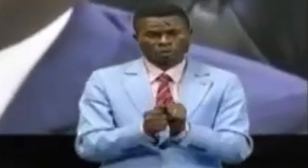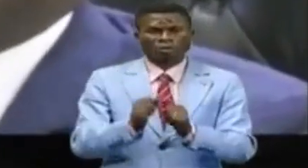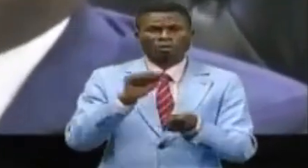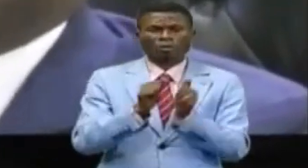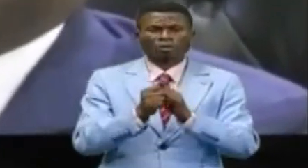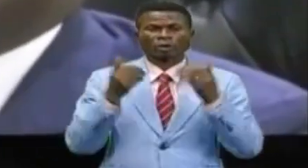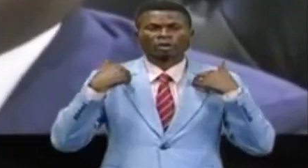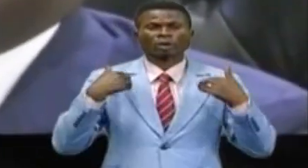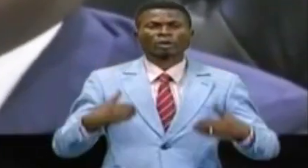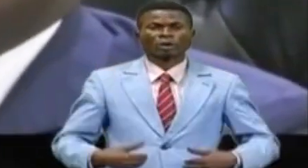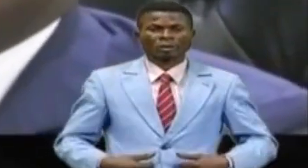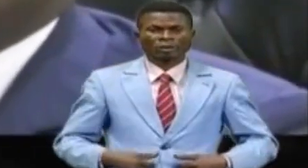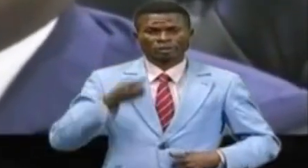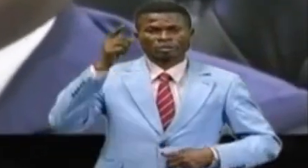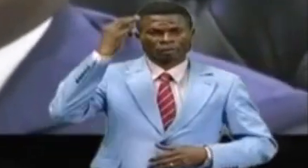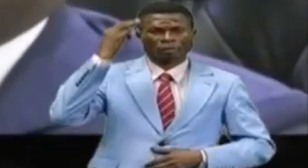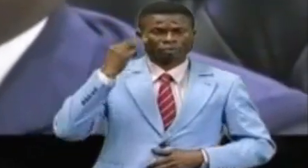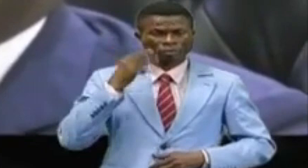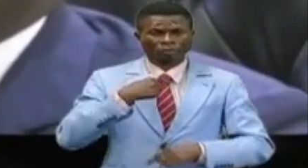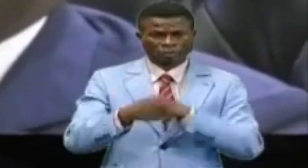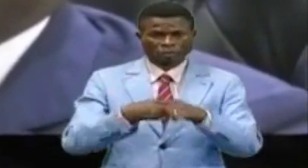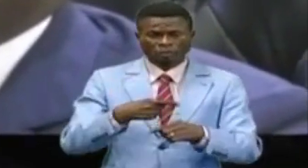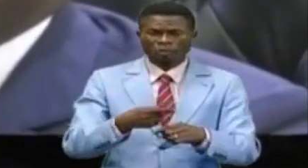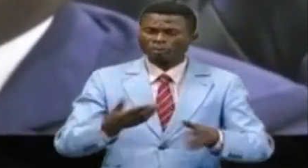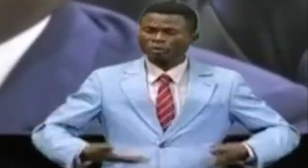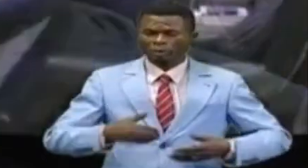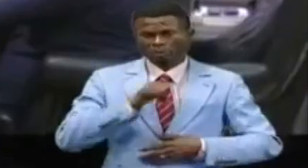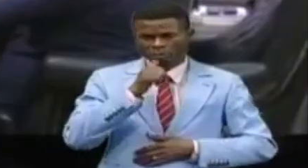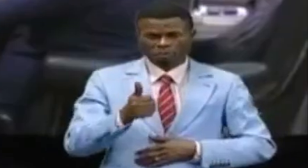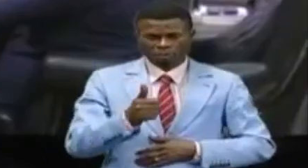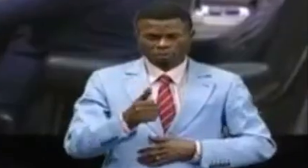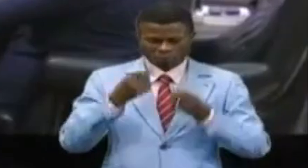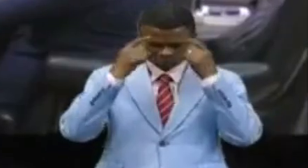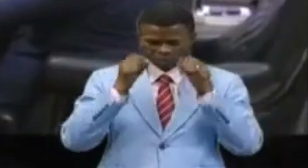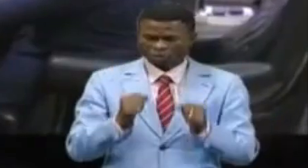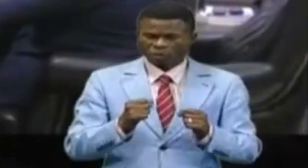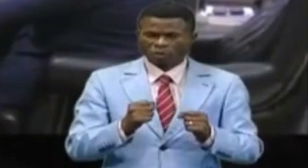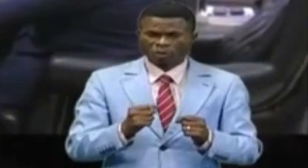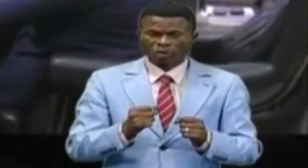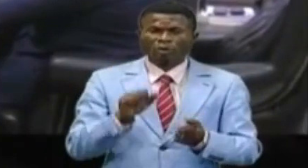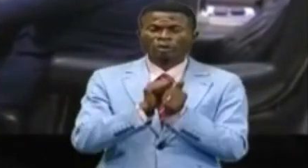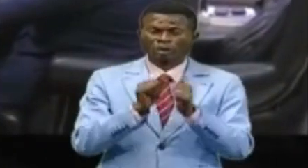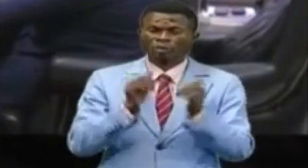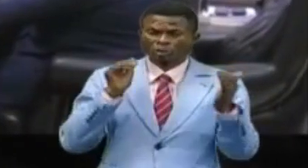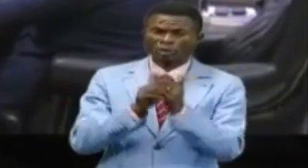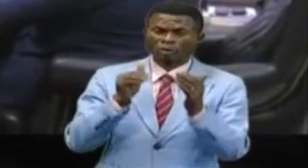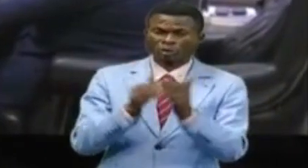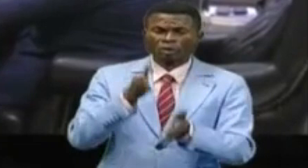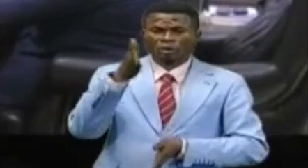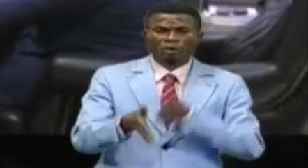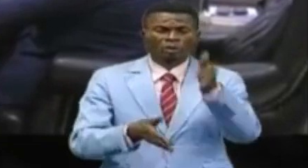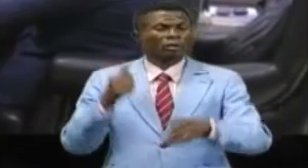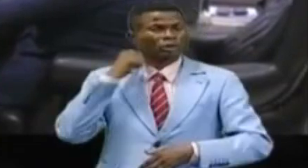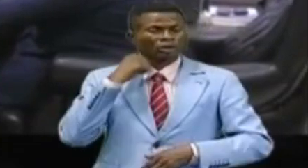de la santé, le Premier ministre a commencé par déplorer avec fermeté les incidents intervenus lors de la marche de